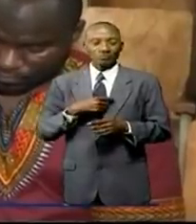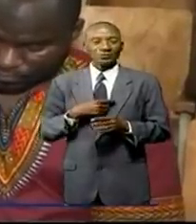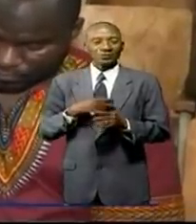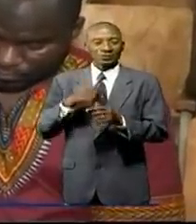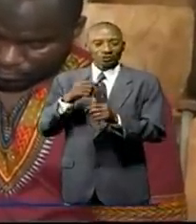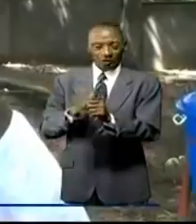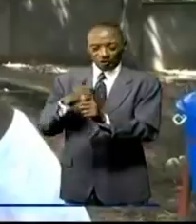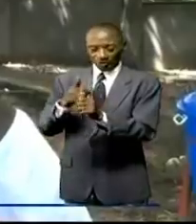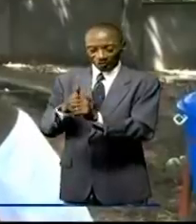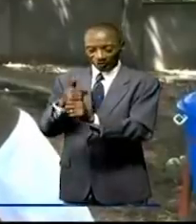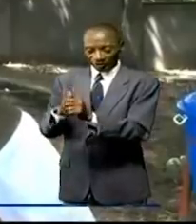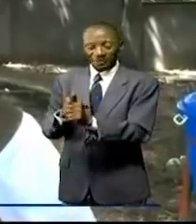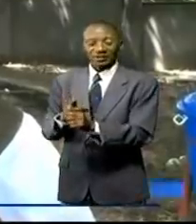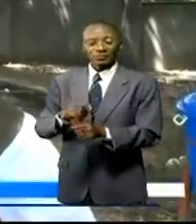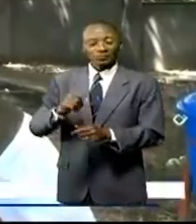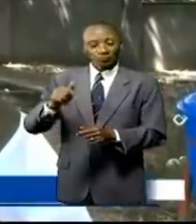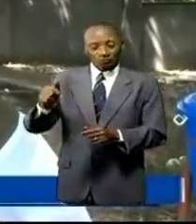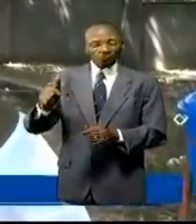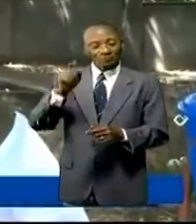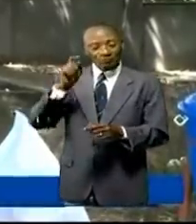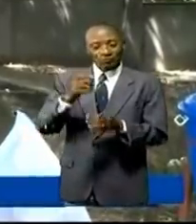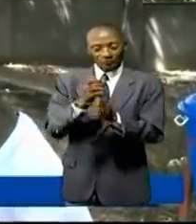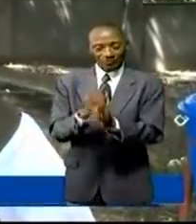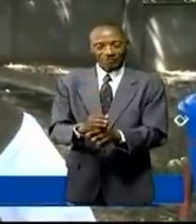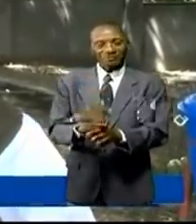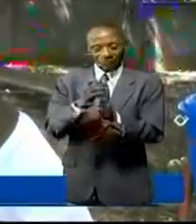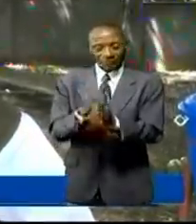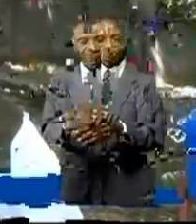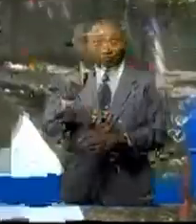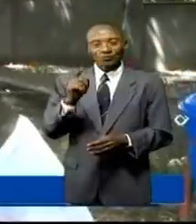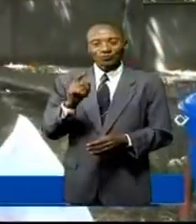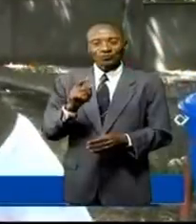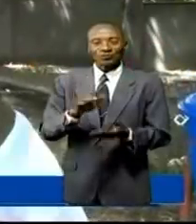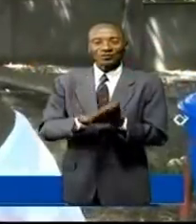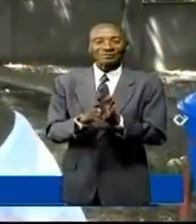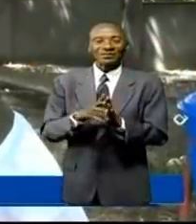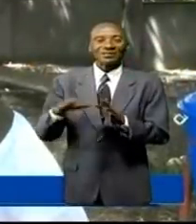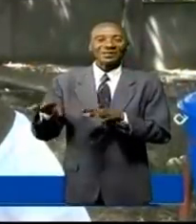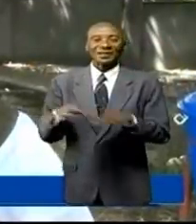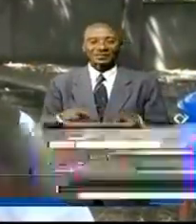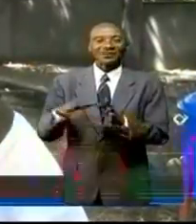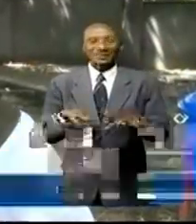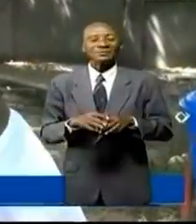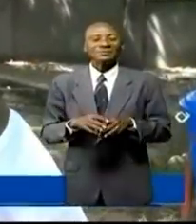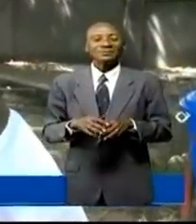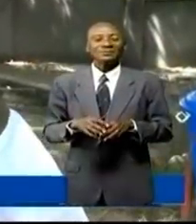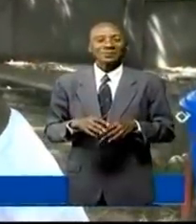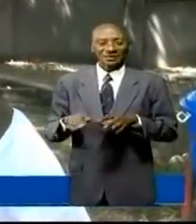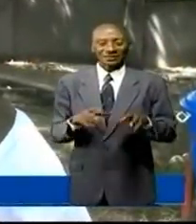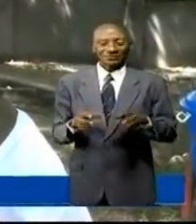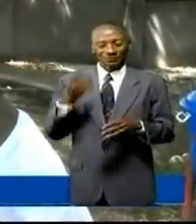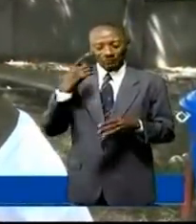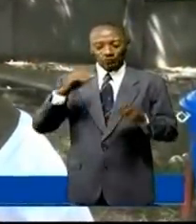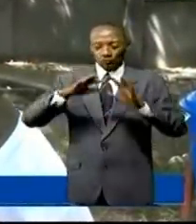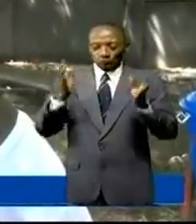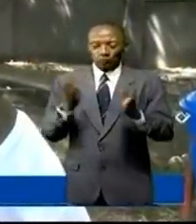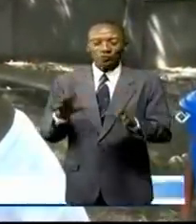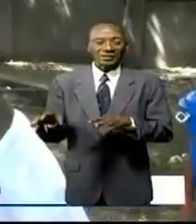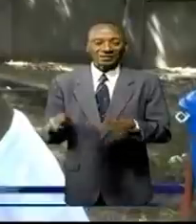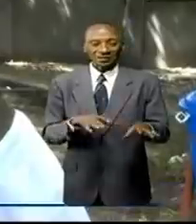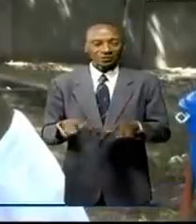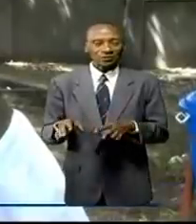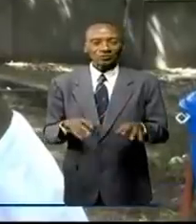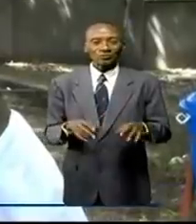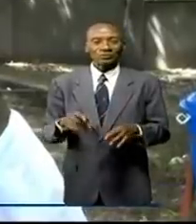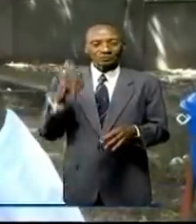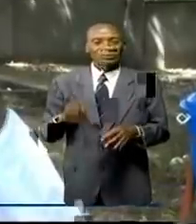se retrouve pour être actif, couper toutes les mesures, toutes les actions qui font que les ressources ne